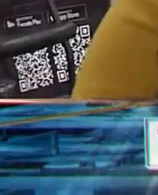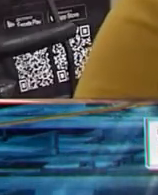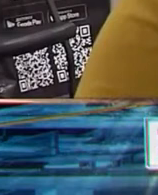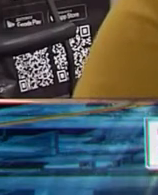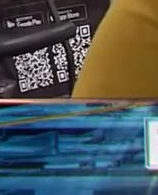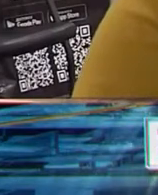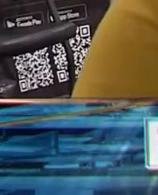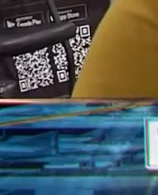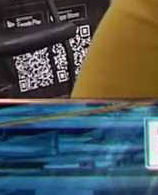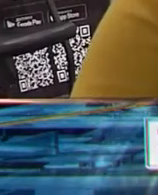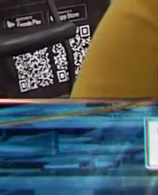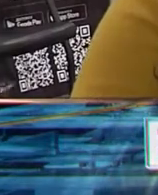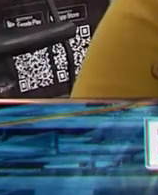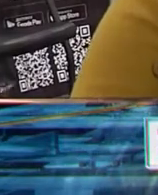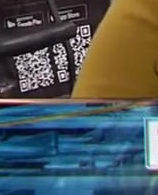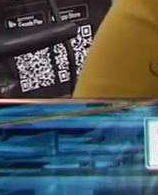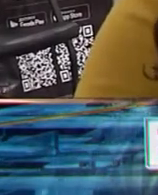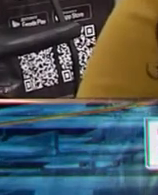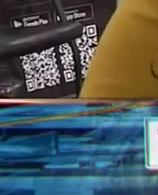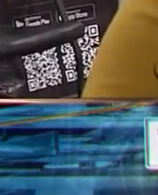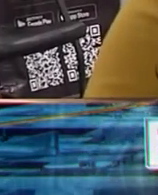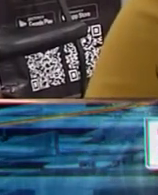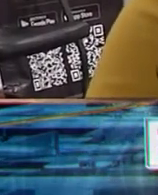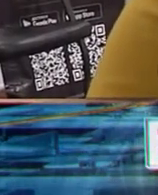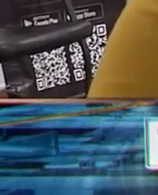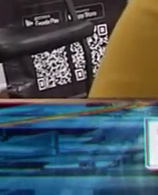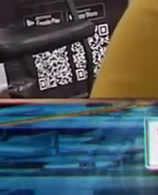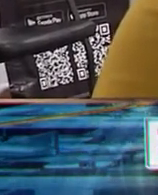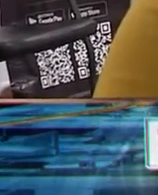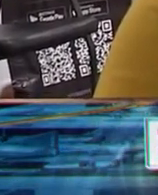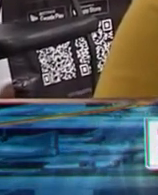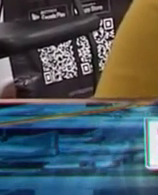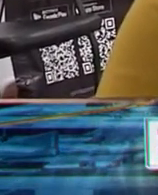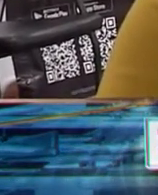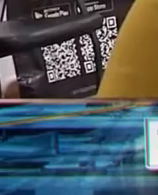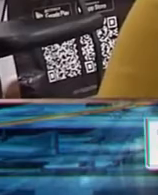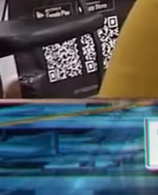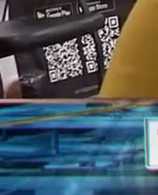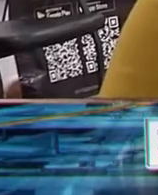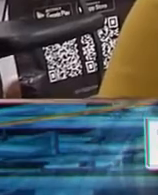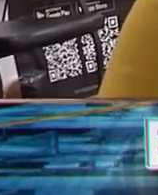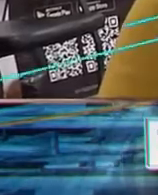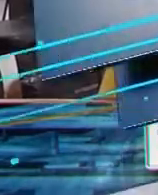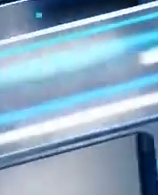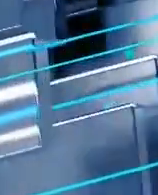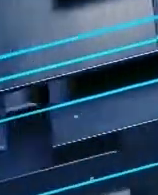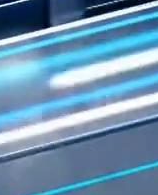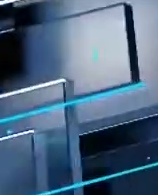Бір жерден сразу онлайн түрде документтерімізді өткізіп, уақытымыз үнемделіп жатыр.